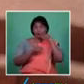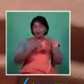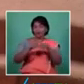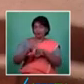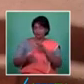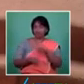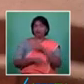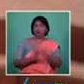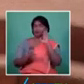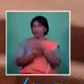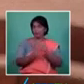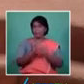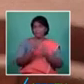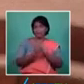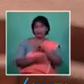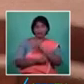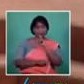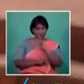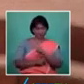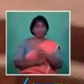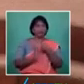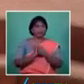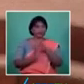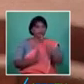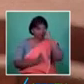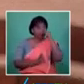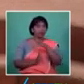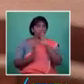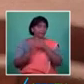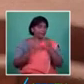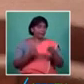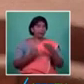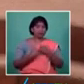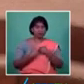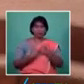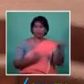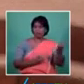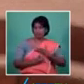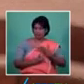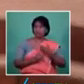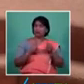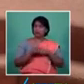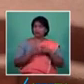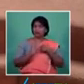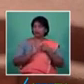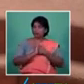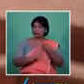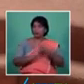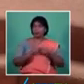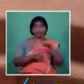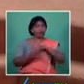යනුවෙන් ප්‍රකාශයක් මේ මාධ්‍යවේදියා විසින් සිදු කරන ලදී. ගරු කතානායකතුමනි මේ ප්‍රවෘත්තිය මගින් මට අපහාස කිරීමට අමතරව රටේ උත්තරීතර